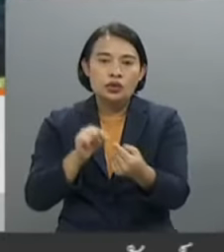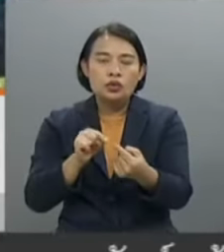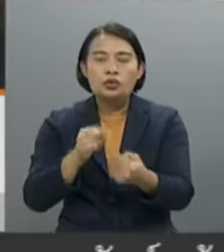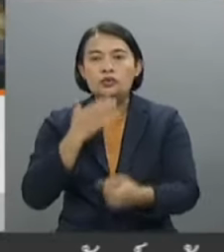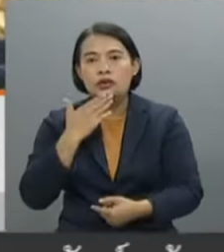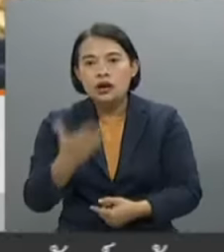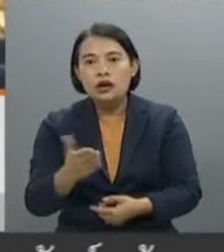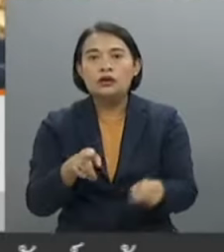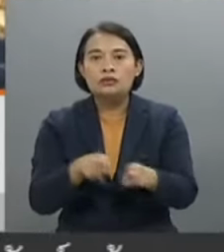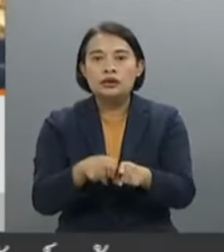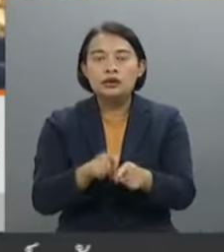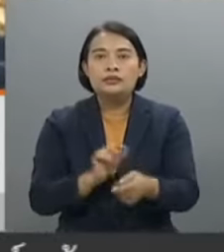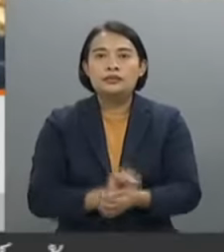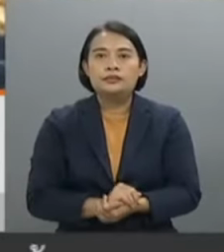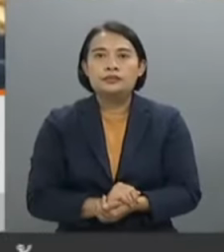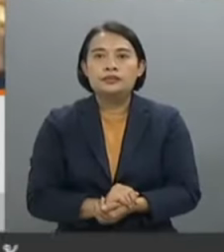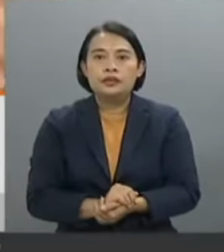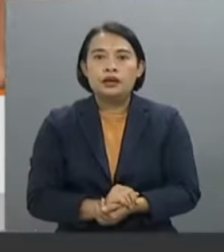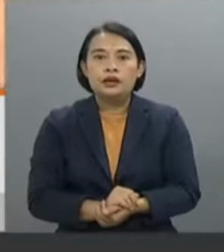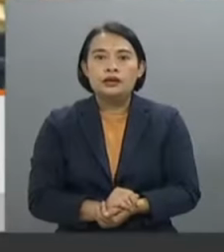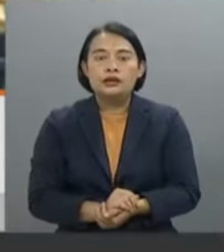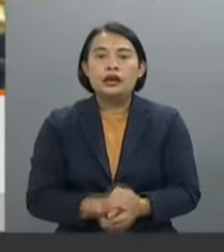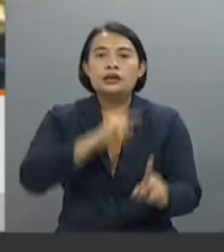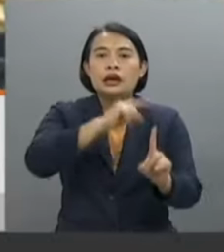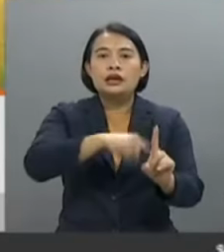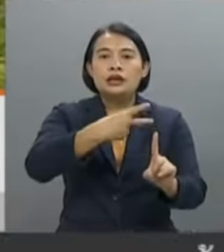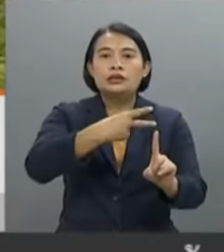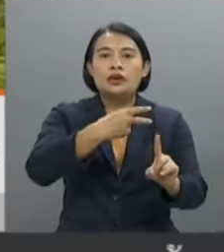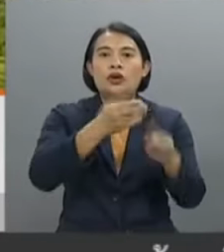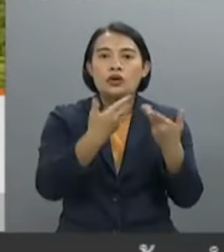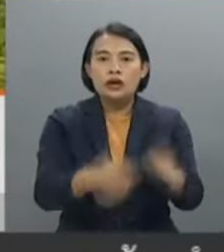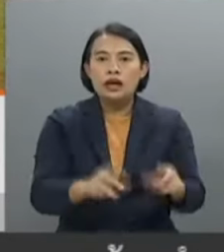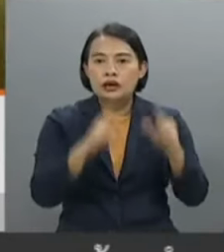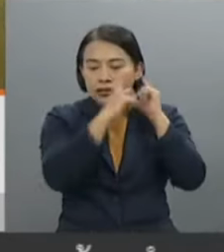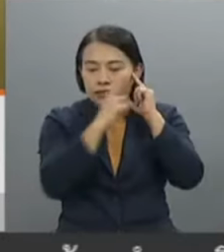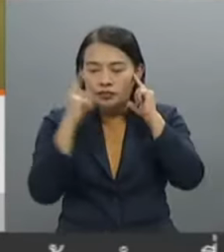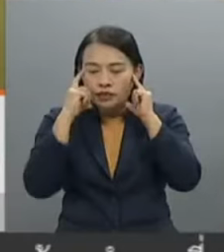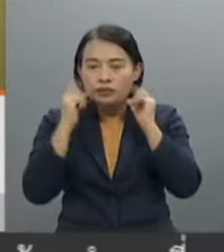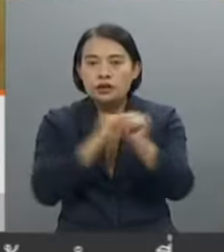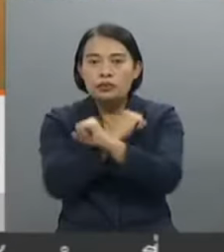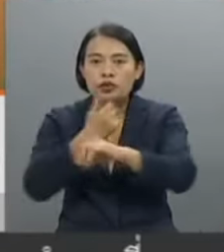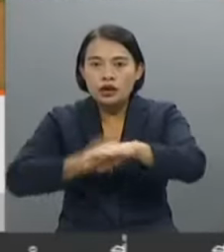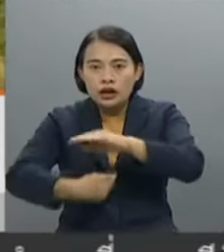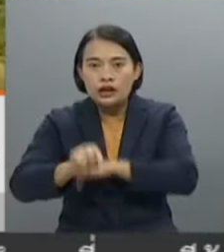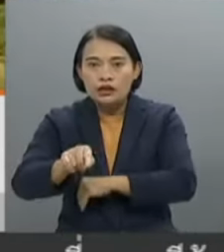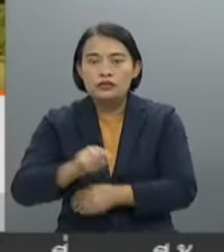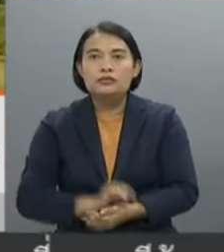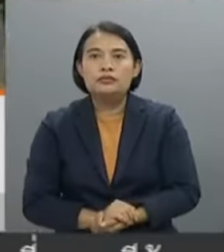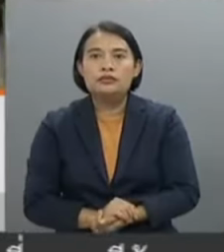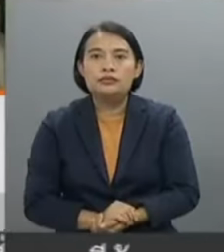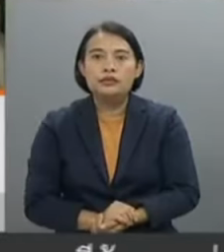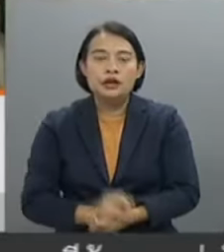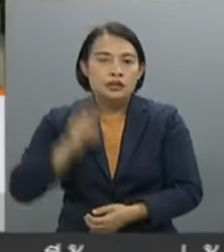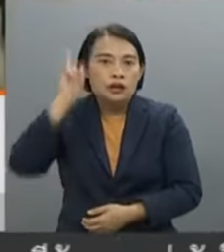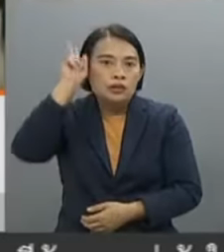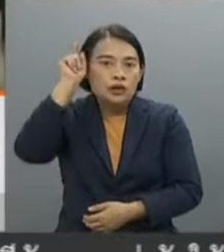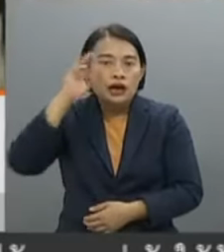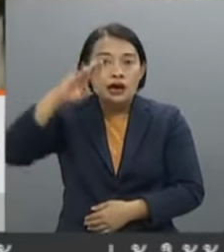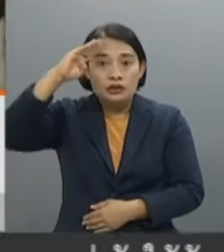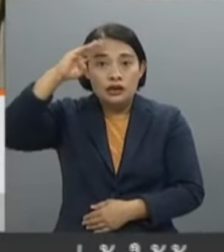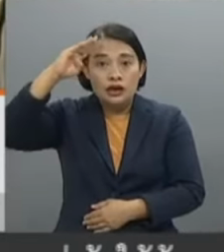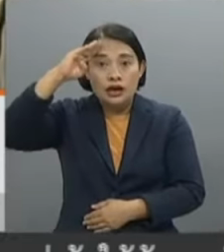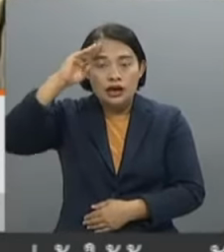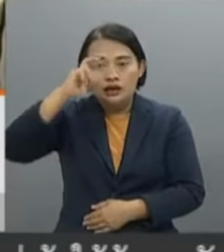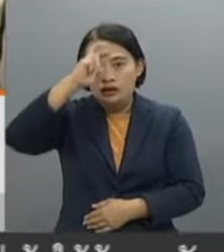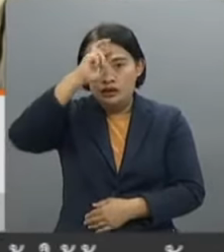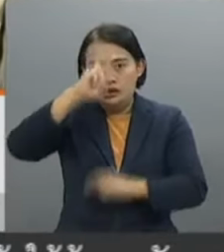ที่ใช้กันมาตั้งแต่ต้นเดือนกุมภาพันธ์ที่ผ่านมาแล้วแต่ว่าสถานการณ์ที่เกิดขึ้นกับกรณีข่าวทหารอียิปต์ติดเชื้อโควิดและเข้ามาพักที่โรงแรมใน